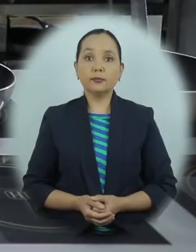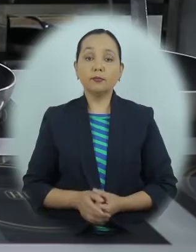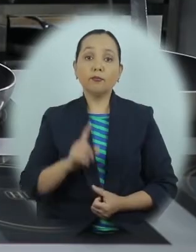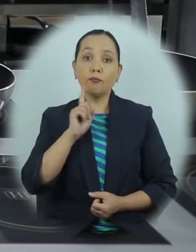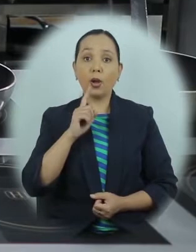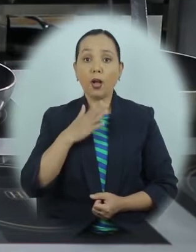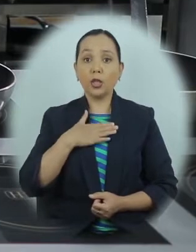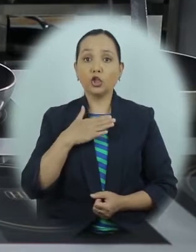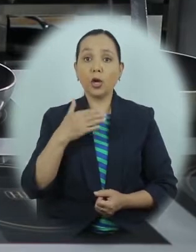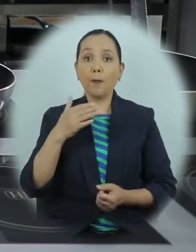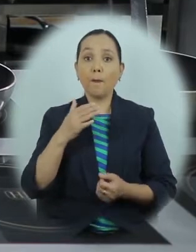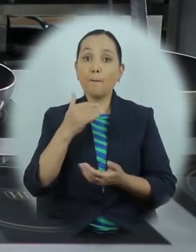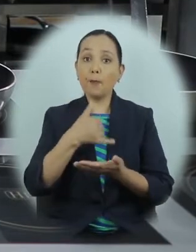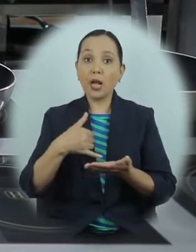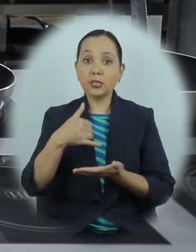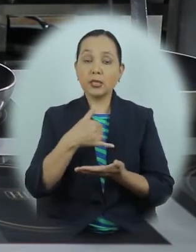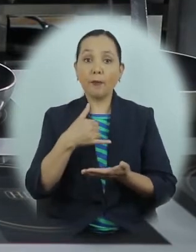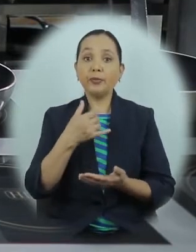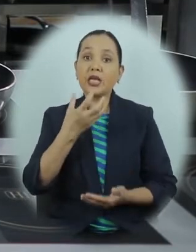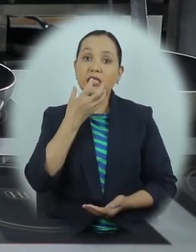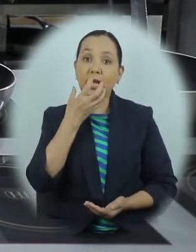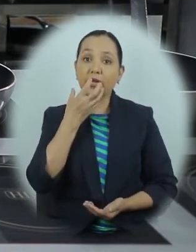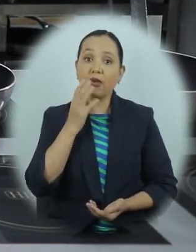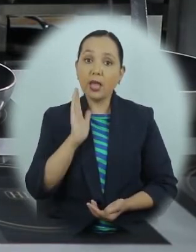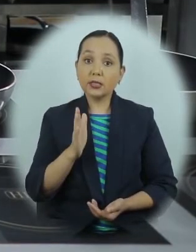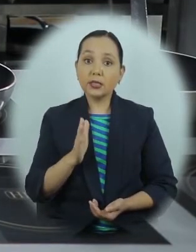пока наше масло согревается